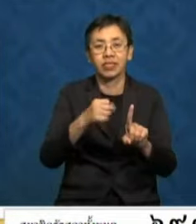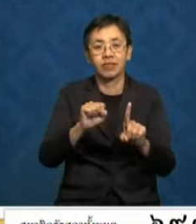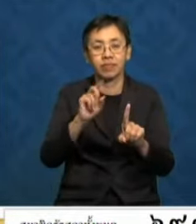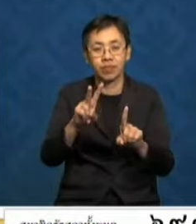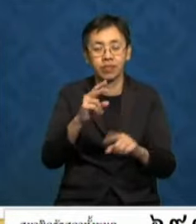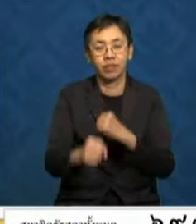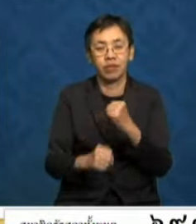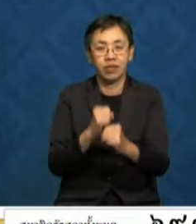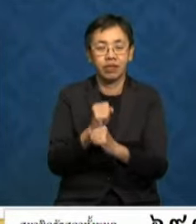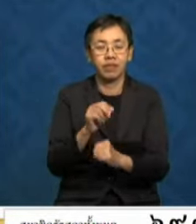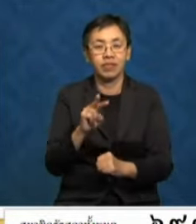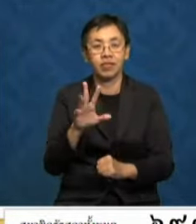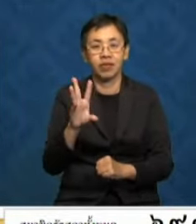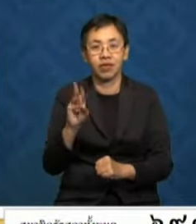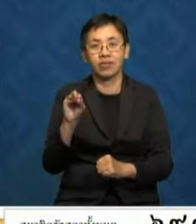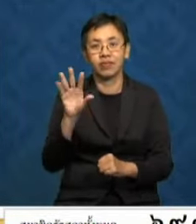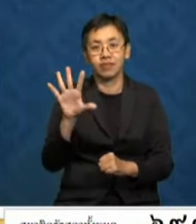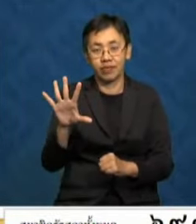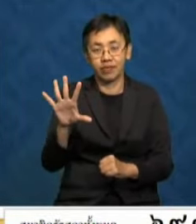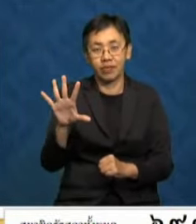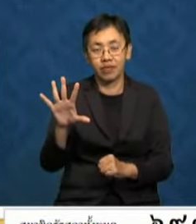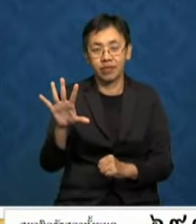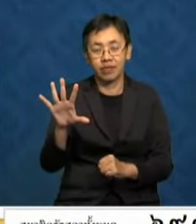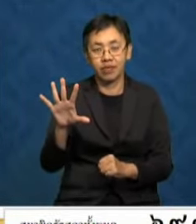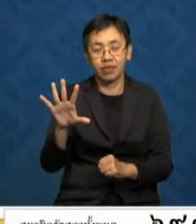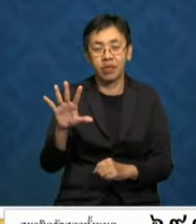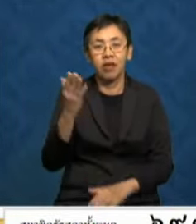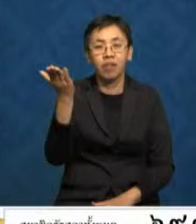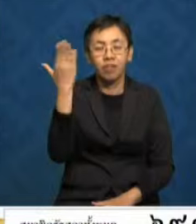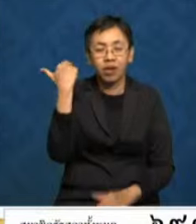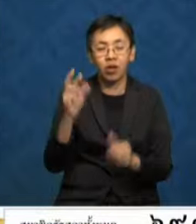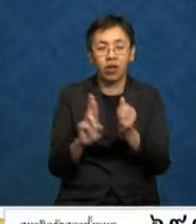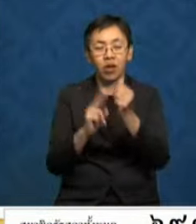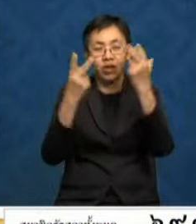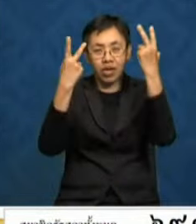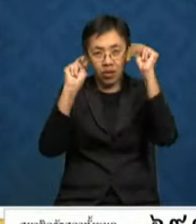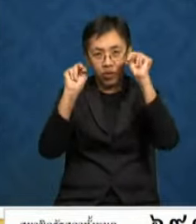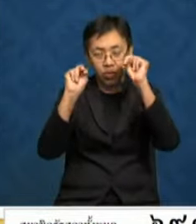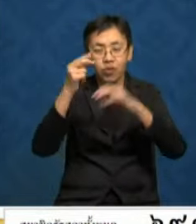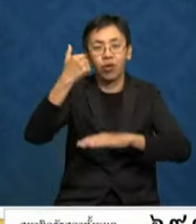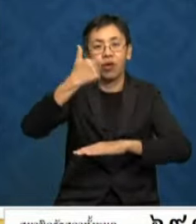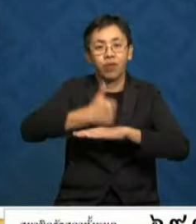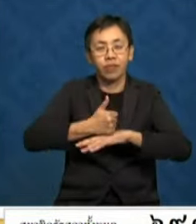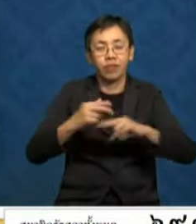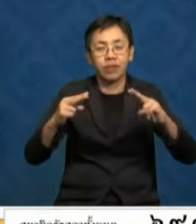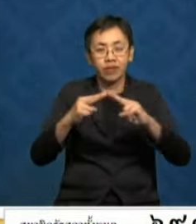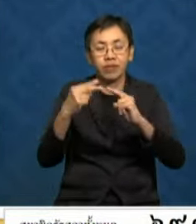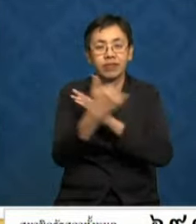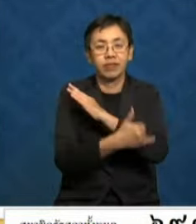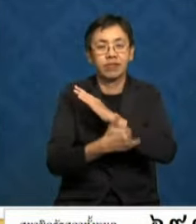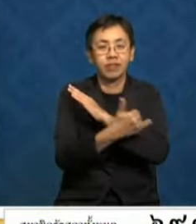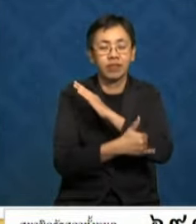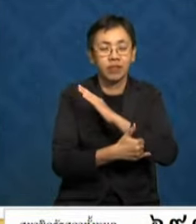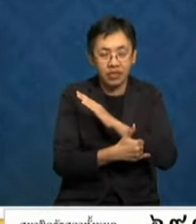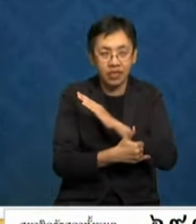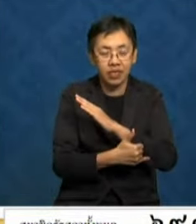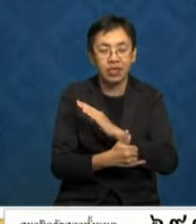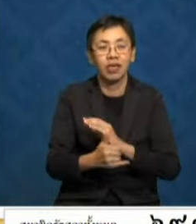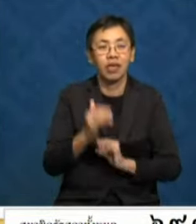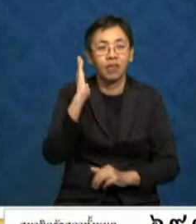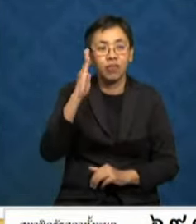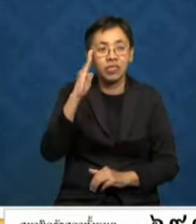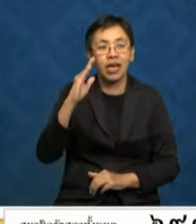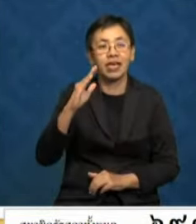าคม2565โดยท่านอดีตรองนายกรัฐมนตรีและรัฐมนตรีว่าการกระทรวงการต่างประเทศท่านดอนปรมั